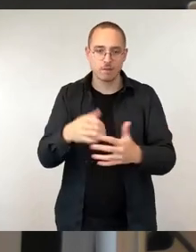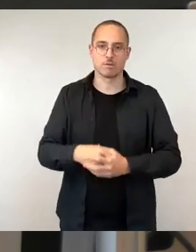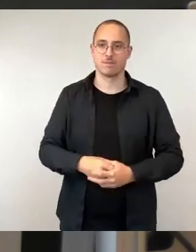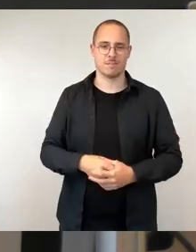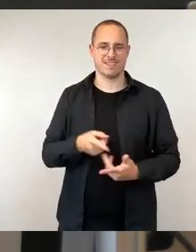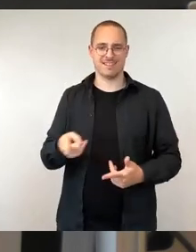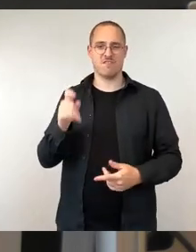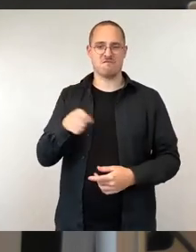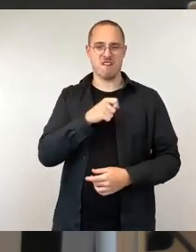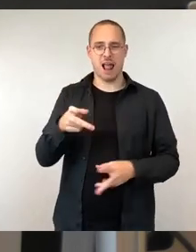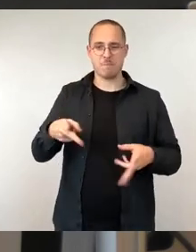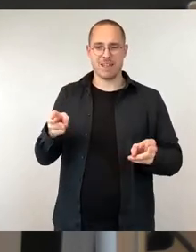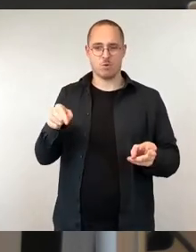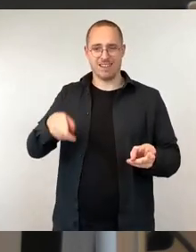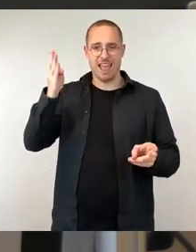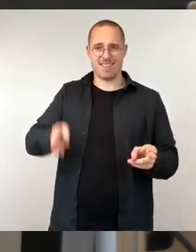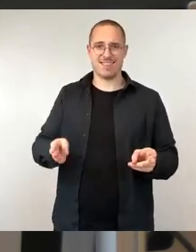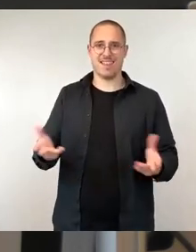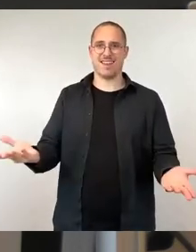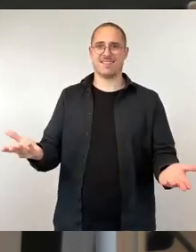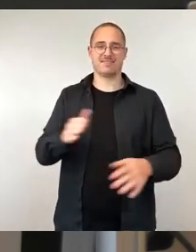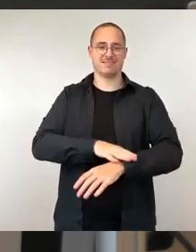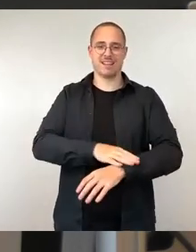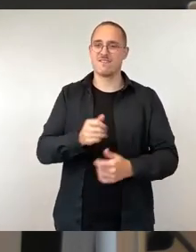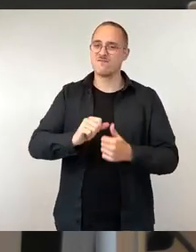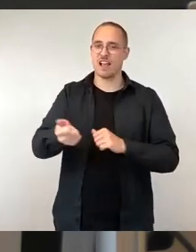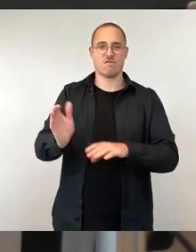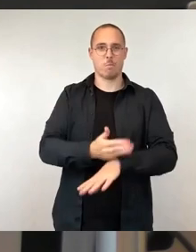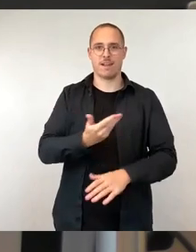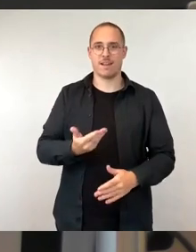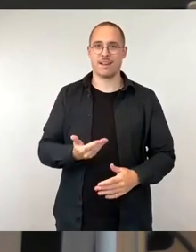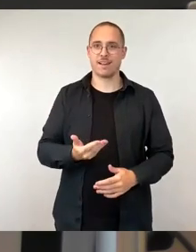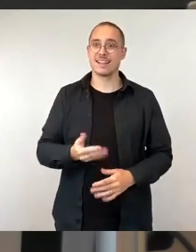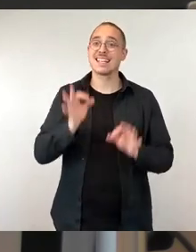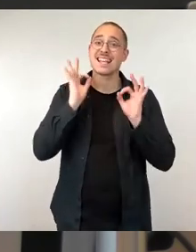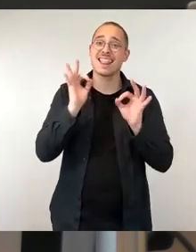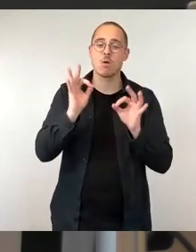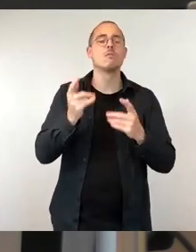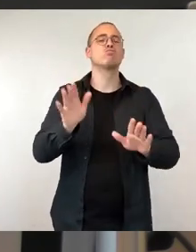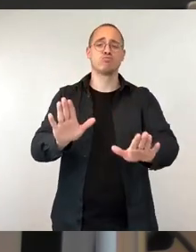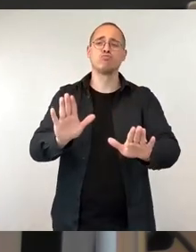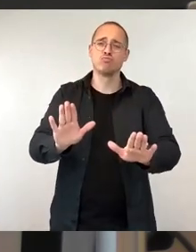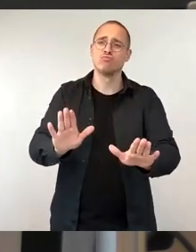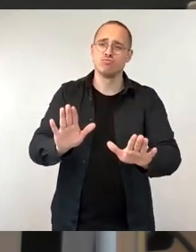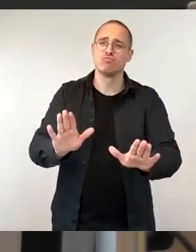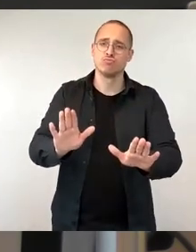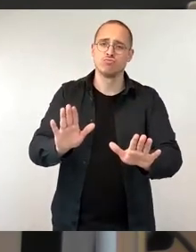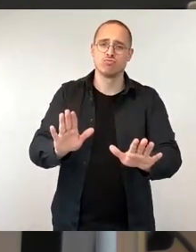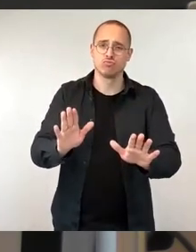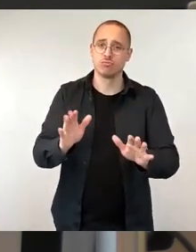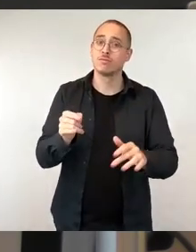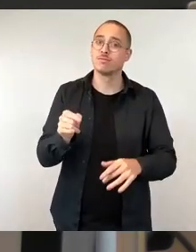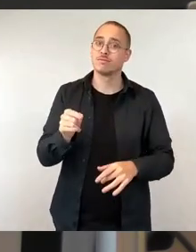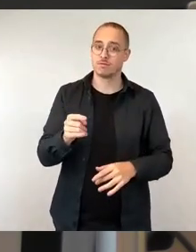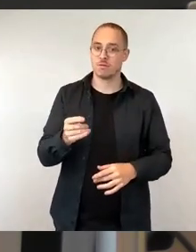unserer Zeit. Das heißt, wir haben noch genau am Ende unserer Wahlperiode. Für manche wird es dann